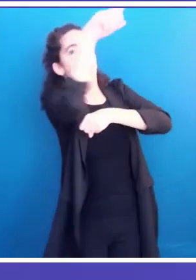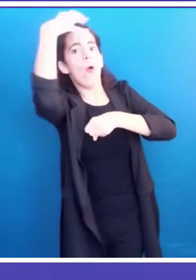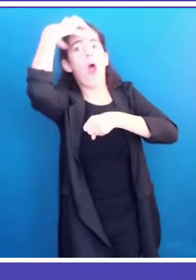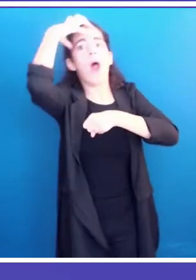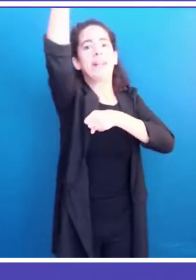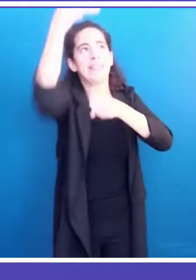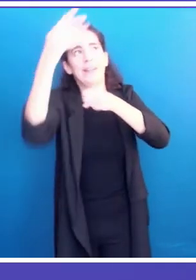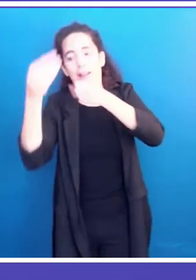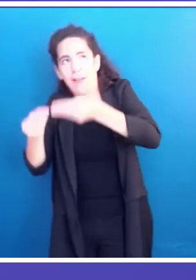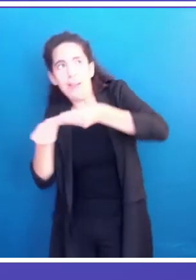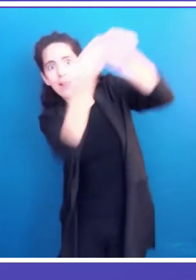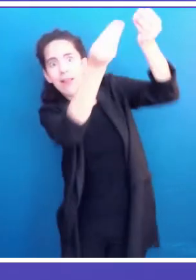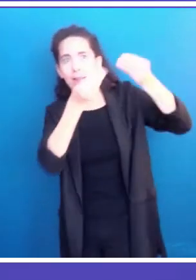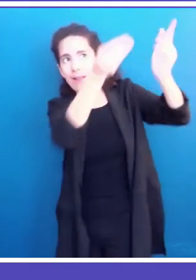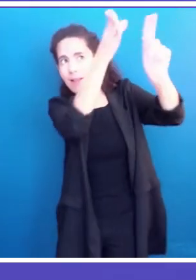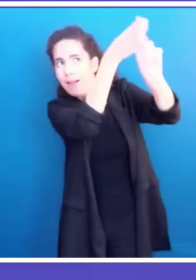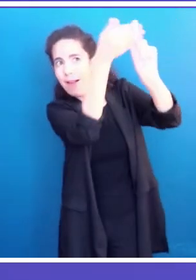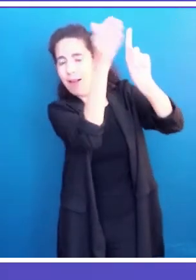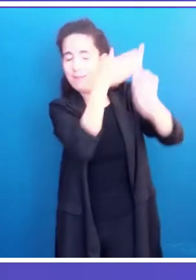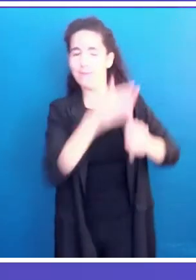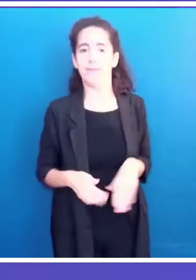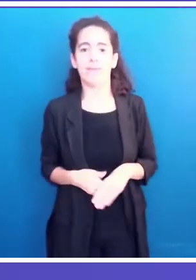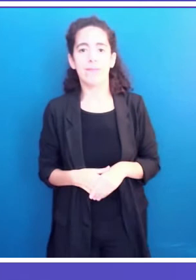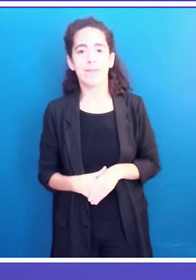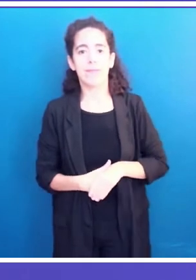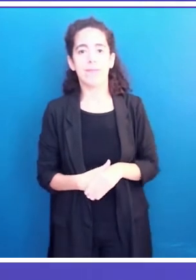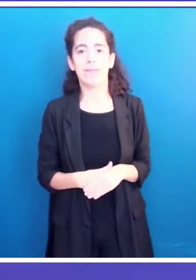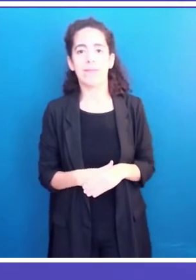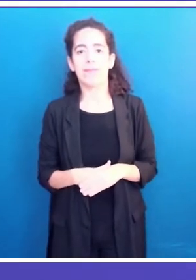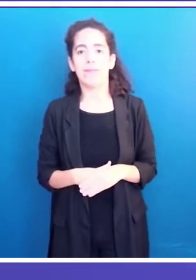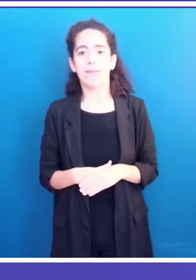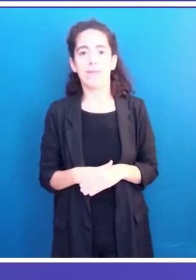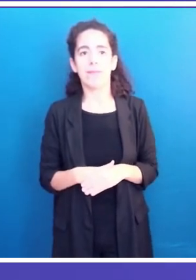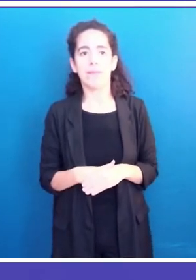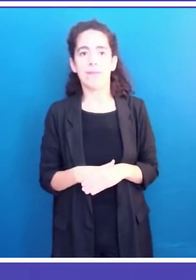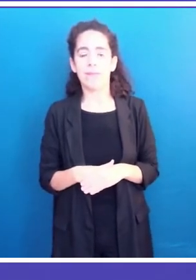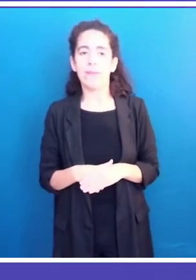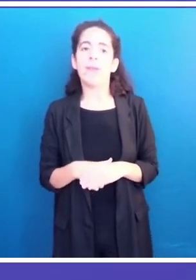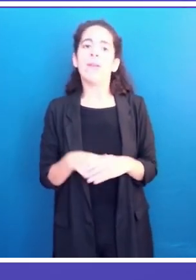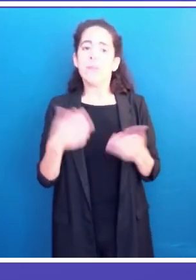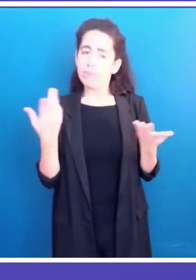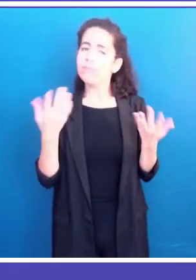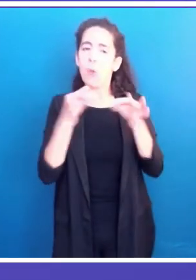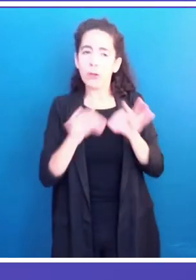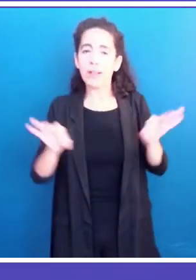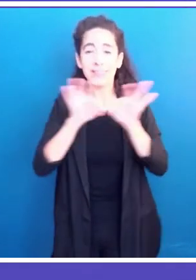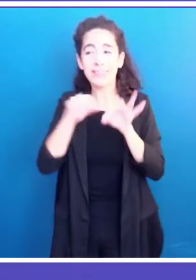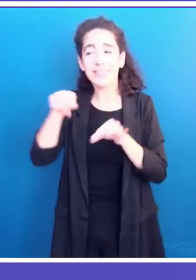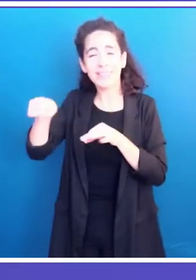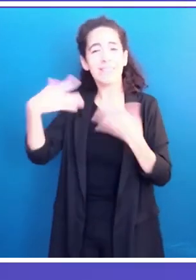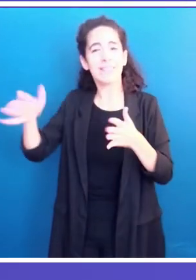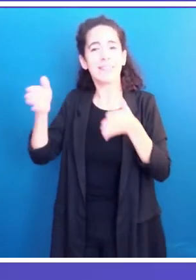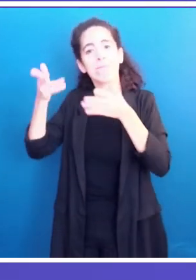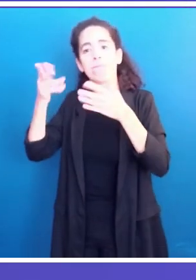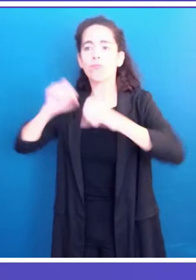ننسى الطرف الآخر الذي يتعلق بالحركات الاجتماعية والحركات النسوية